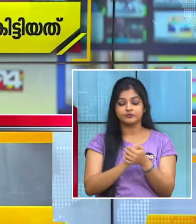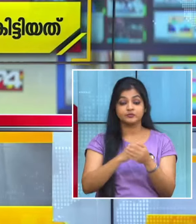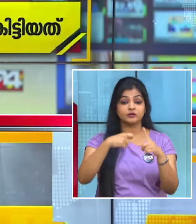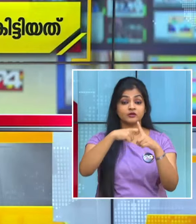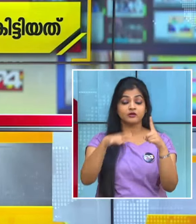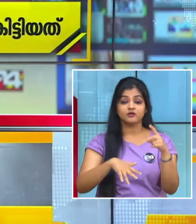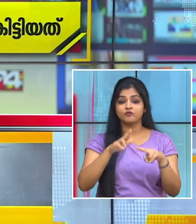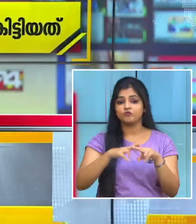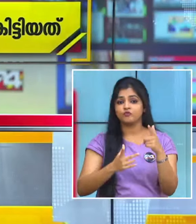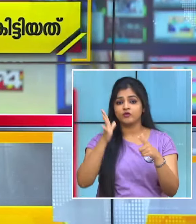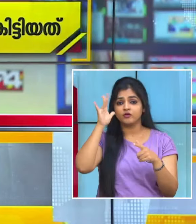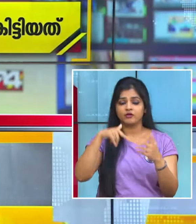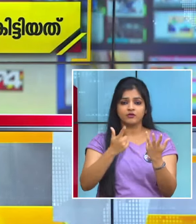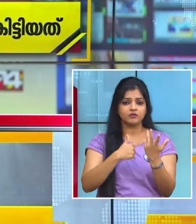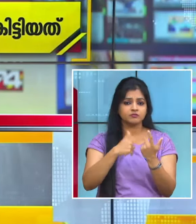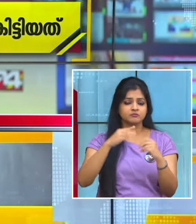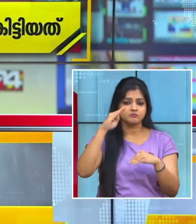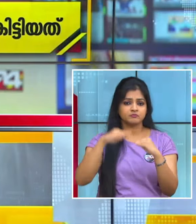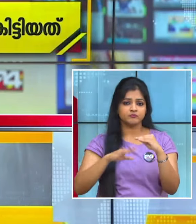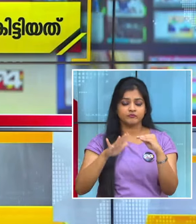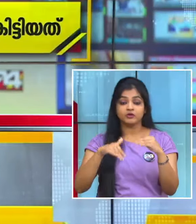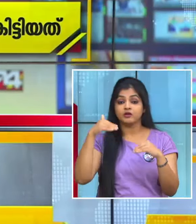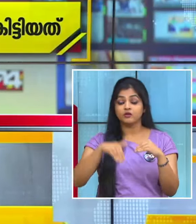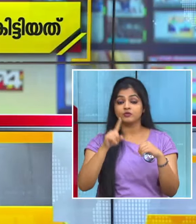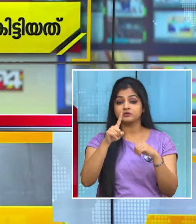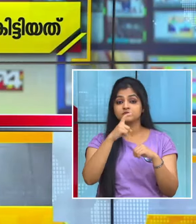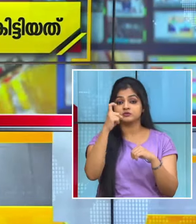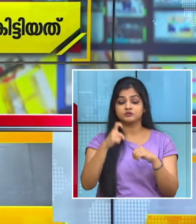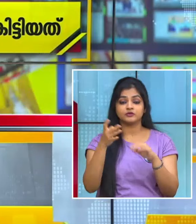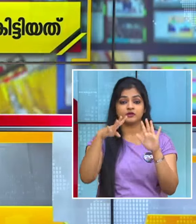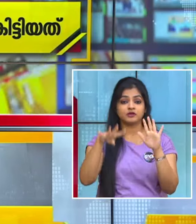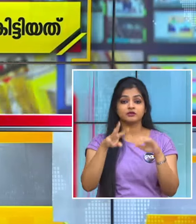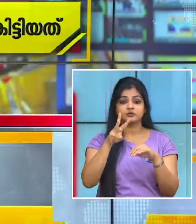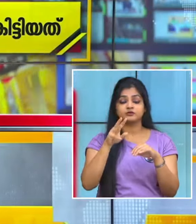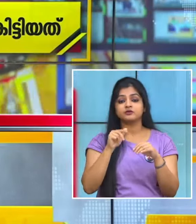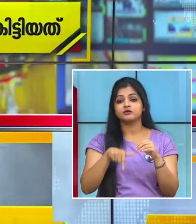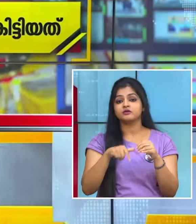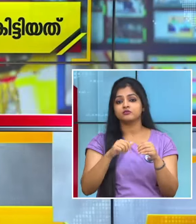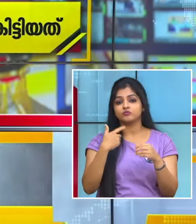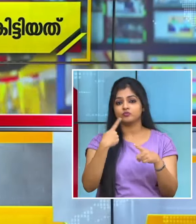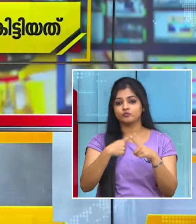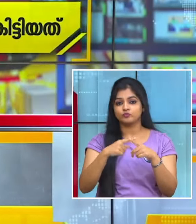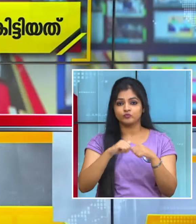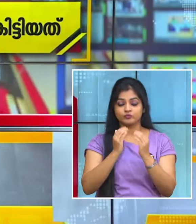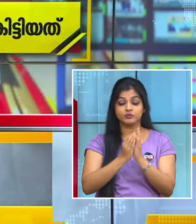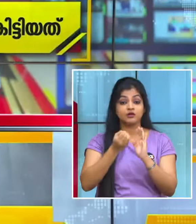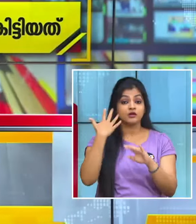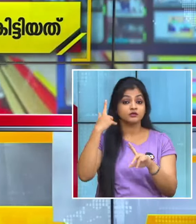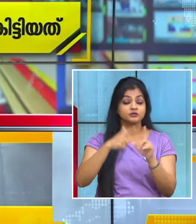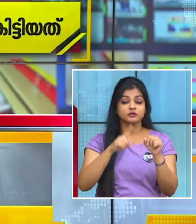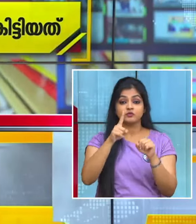സംസ്ഥാനത്ത് കാട്ടാനകളുടെ എണ്ണത്തിൽ കുറവ് നിലവിൽ ആകെ 1793 കാട്ടാനകളാണ് ഉള്ളത് കഴിഞ്ഞവർഷം